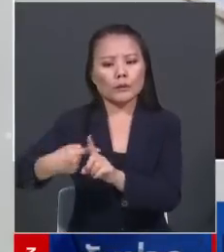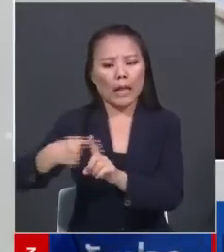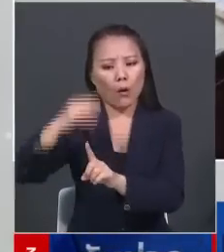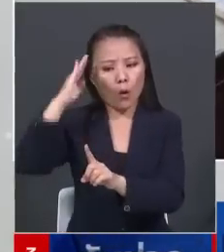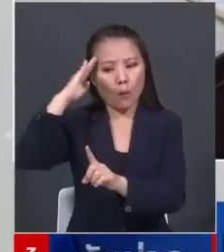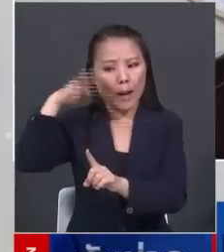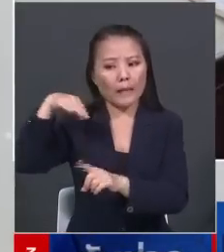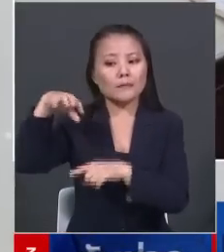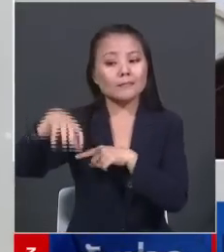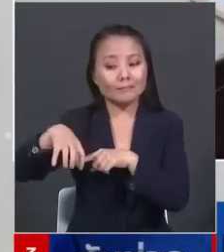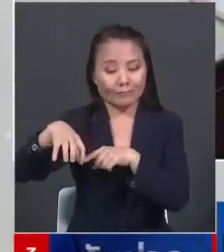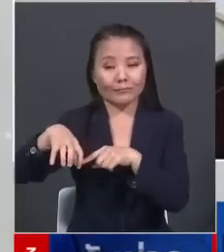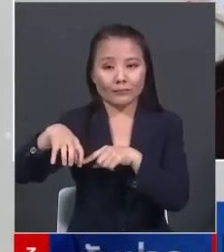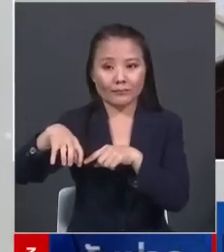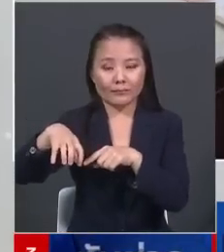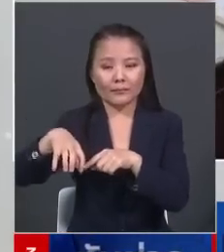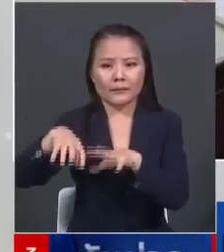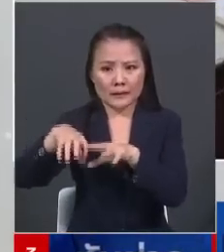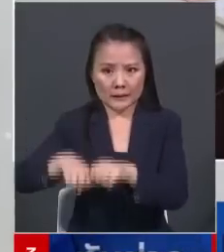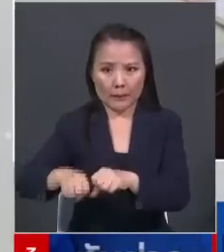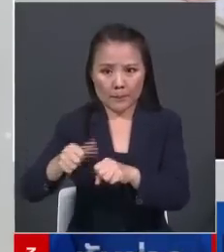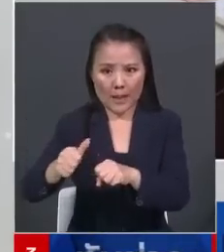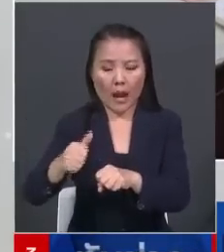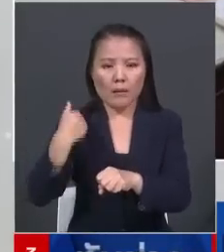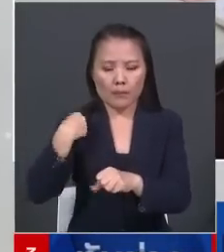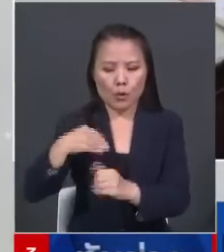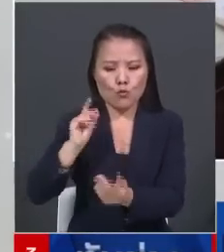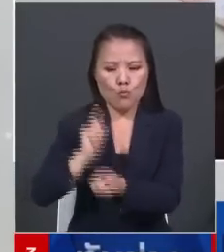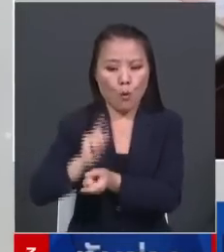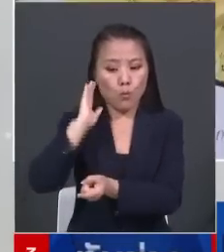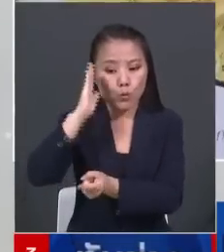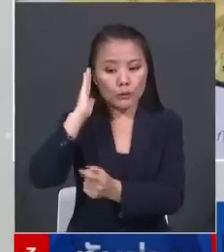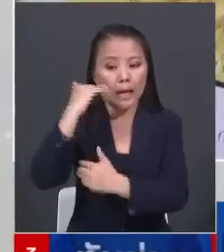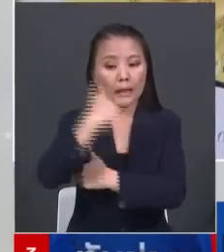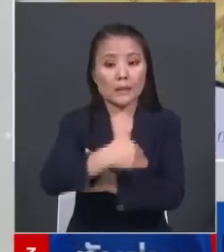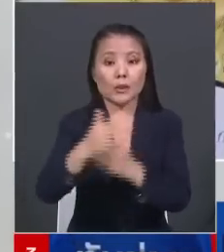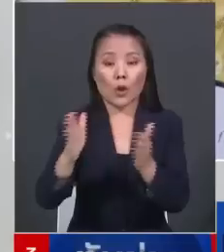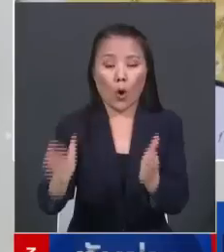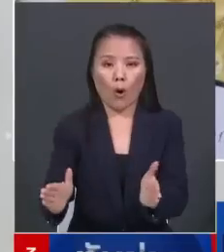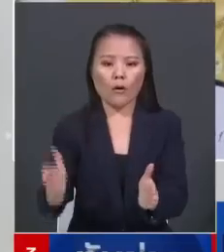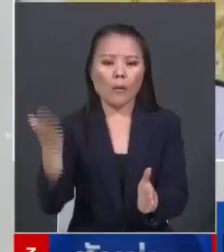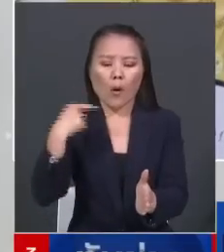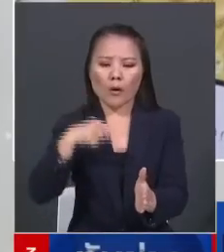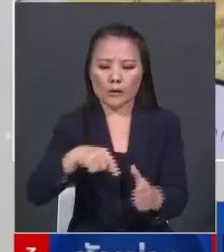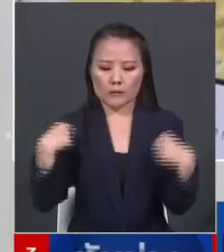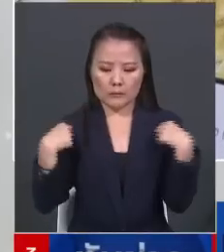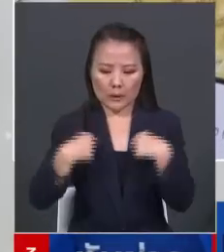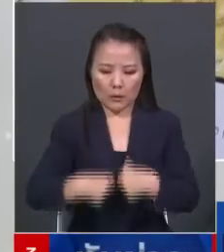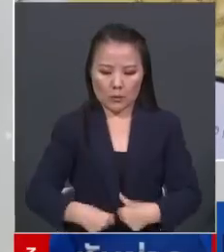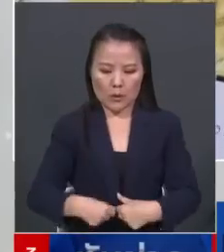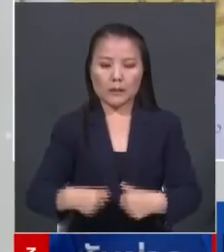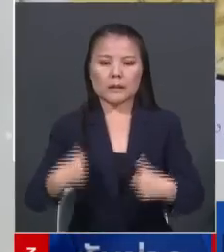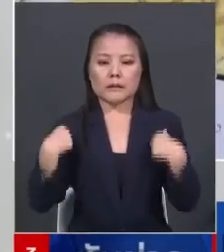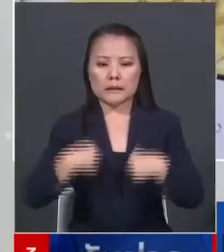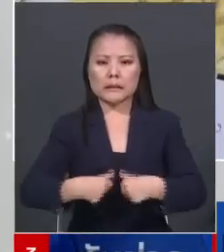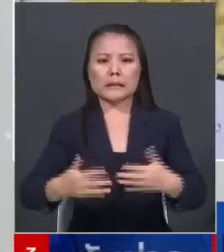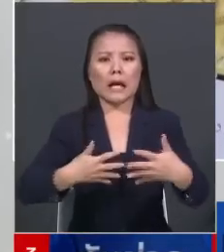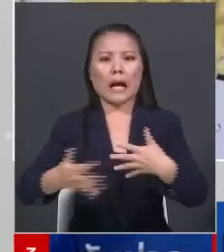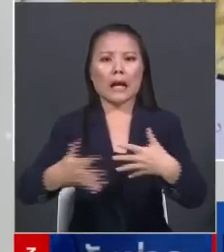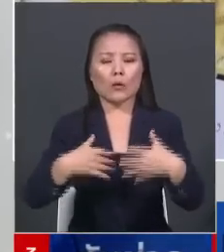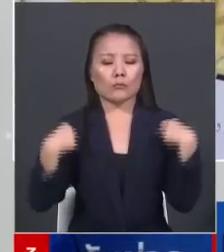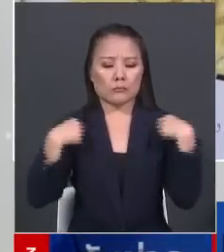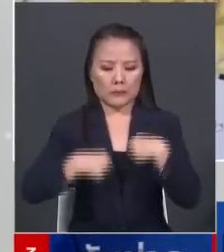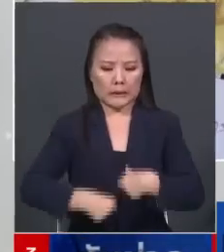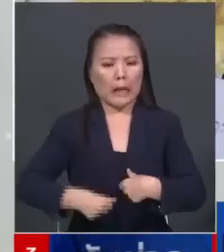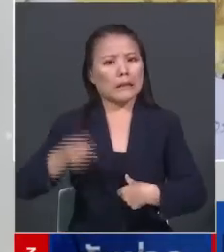ที่ตามไปรวบตัวเอาไว้ได้เนี่ยนะพอไปถึงพบในเป้อยู่ภายในห้องตอนนั้นยังสวมใส่เสื้อยืดแขนสั้นสีเทาอ่ะไ